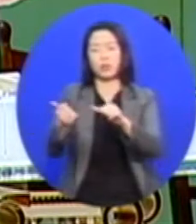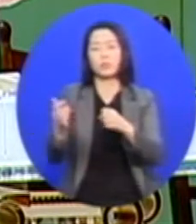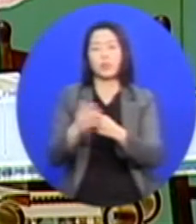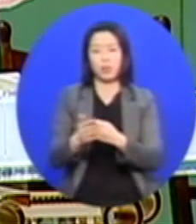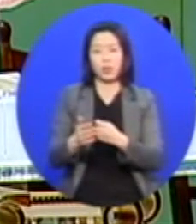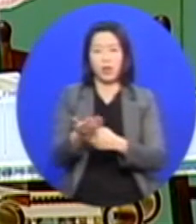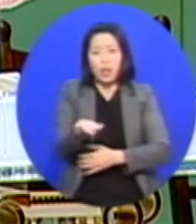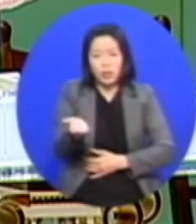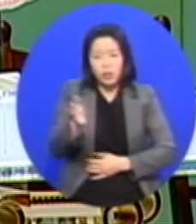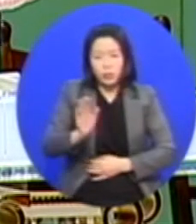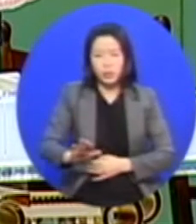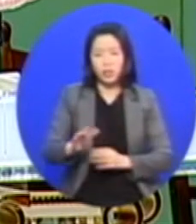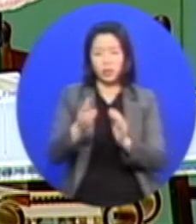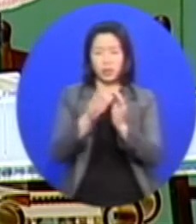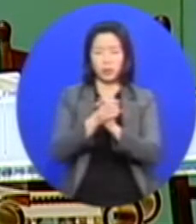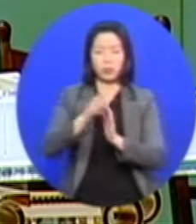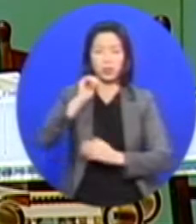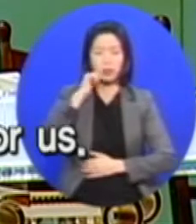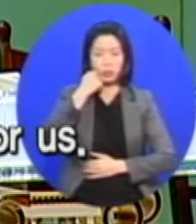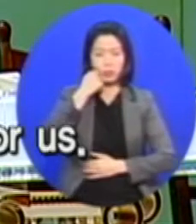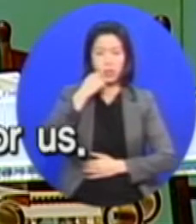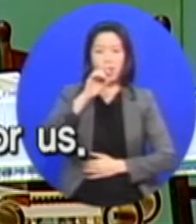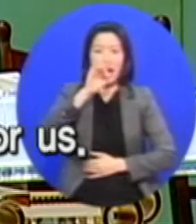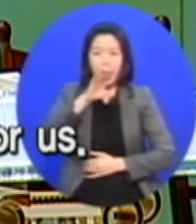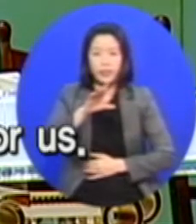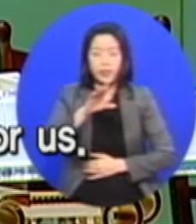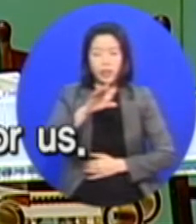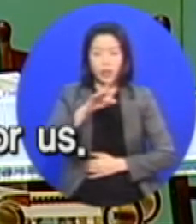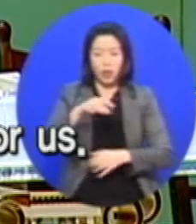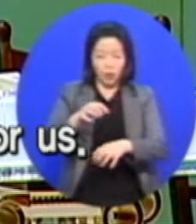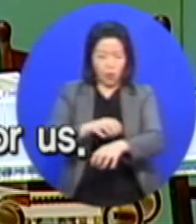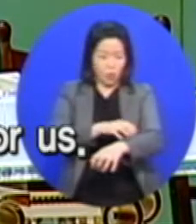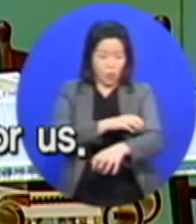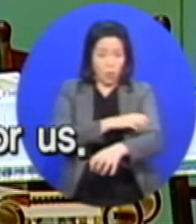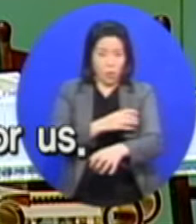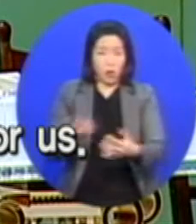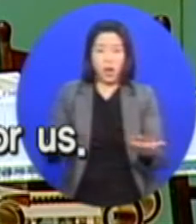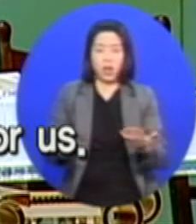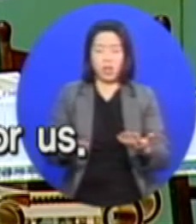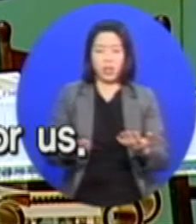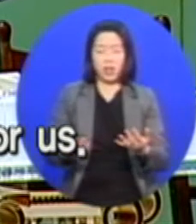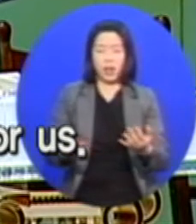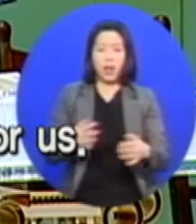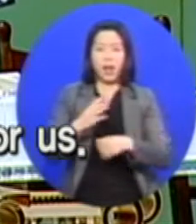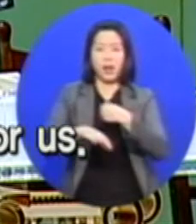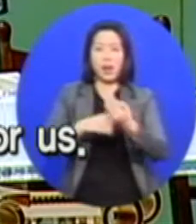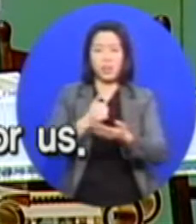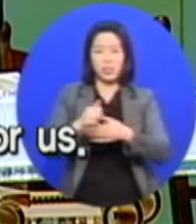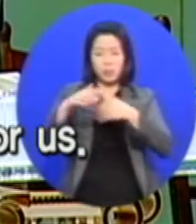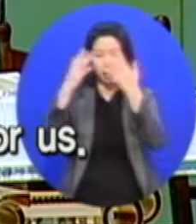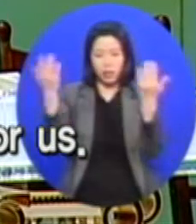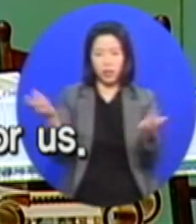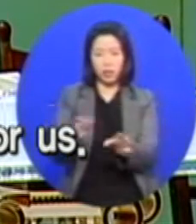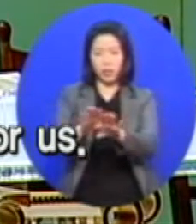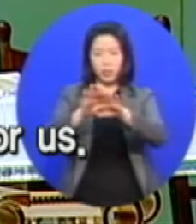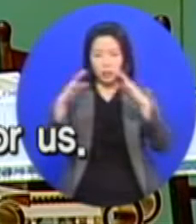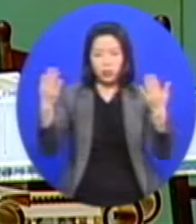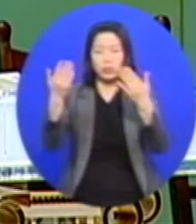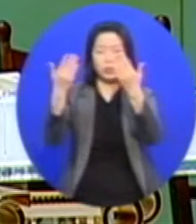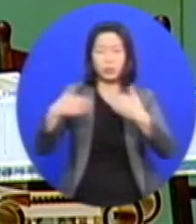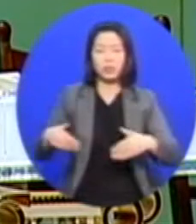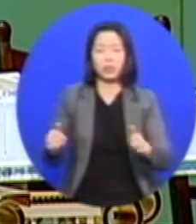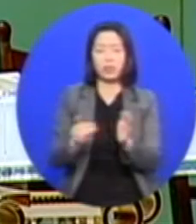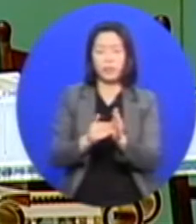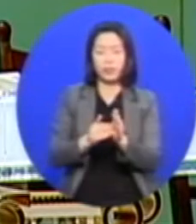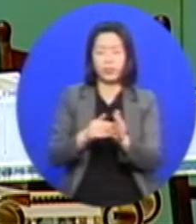된대요 속뜻 하지요 하나님은 다 열어 주셨는데 얼마든지 우리가 하나님께 나아가